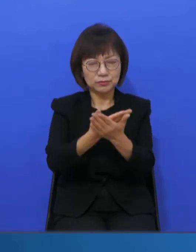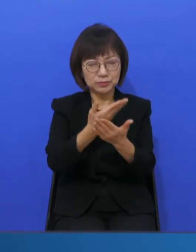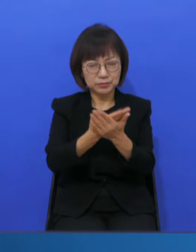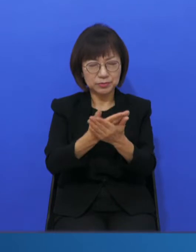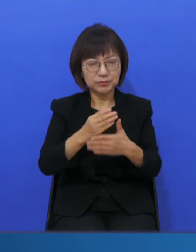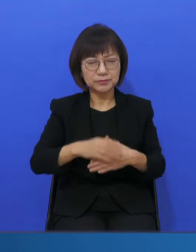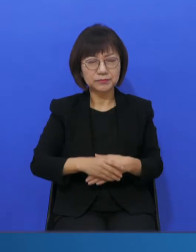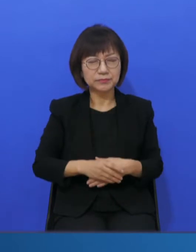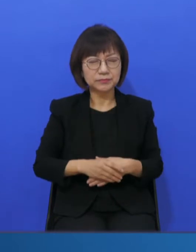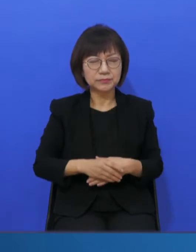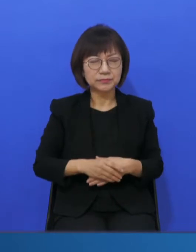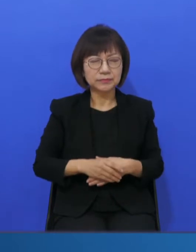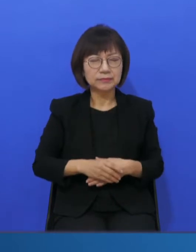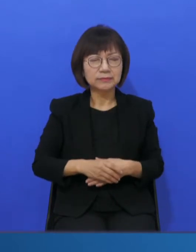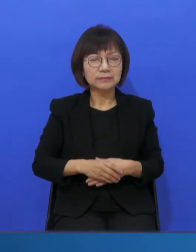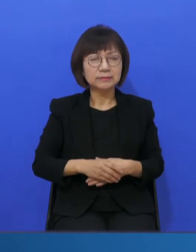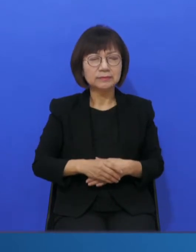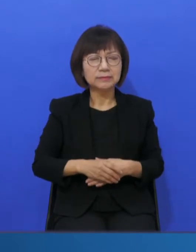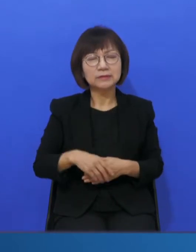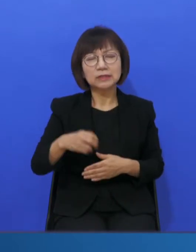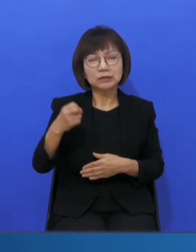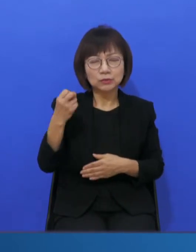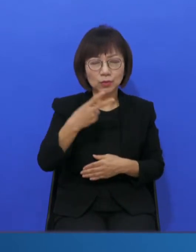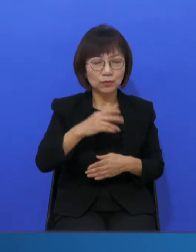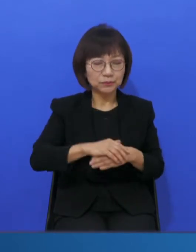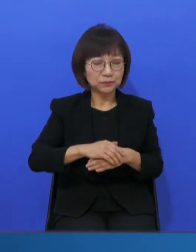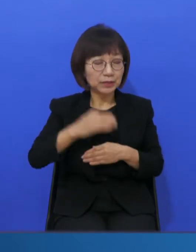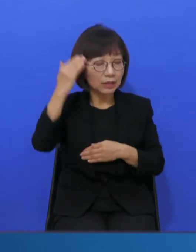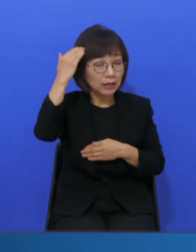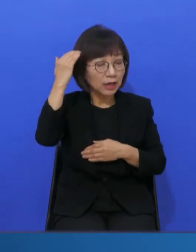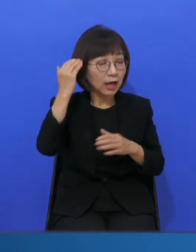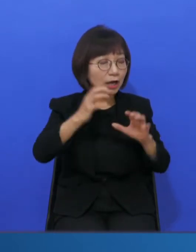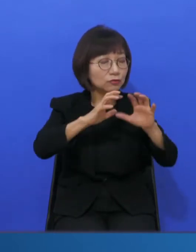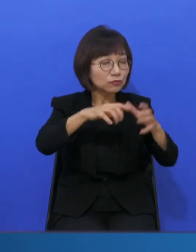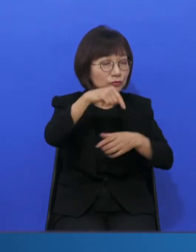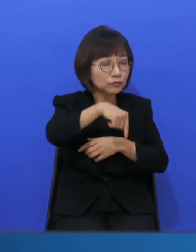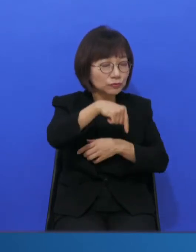나라의 선교사들에